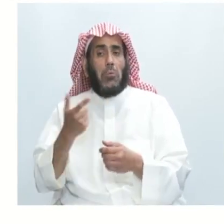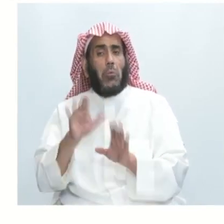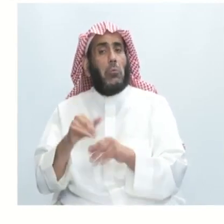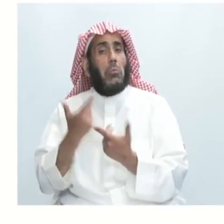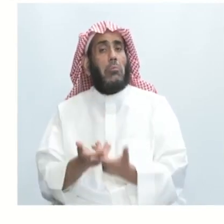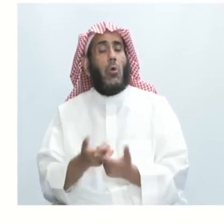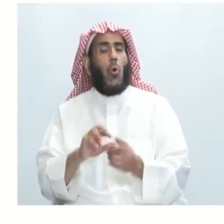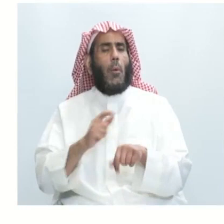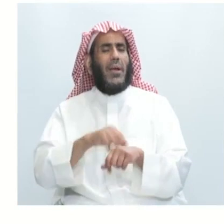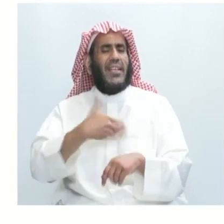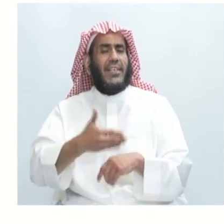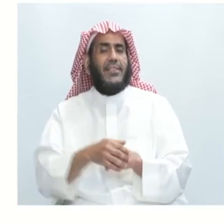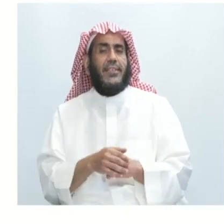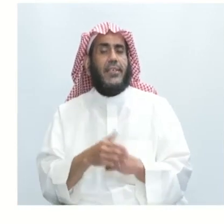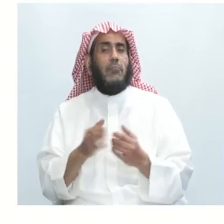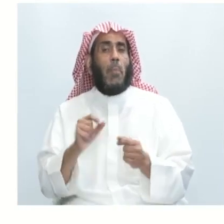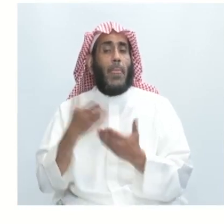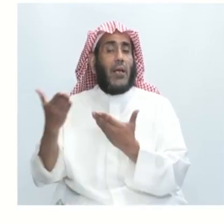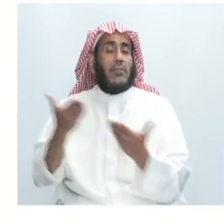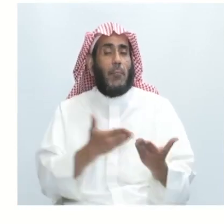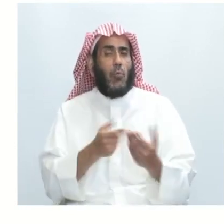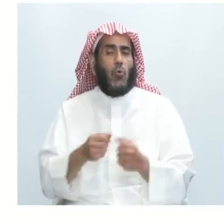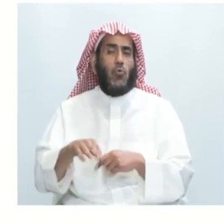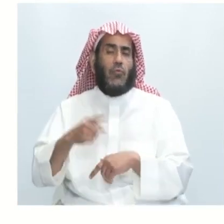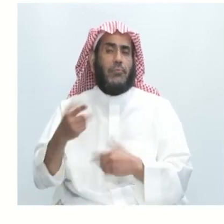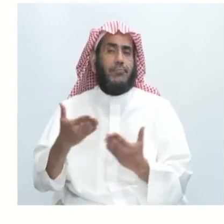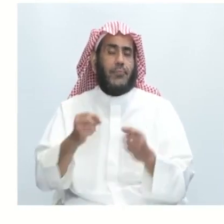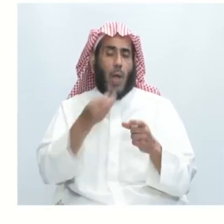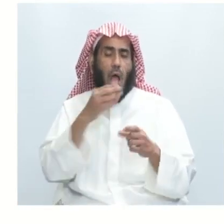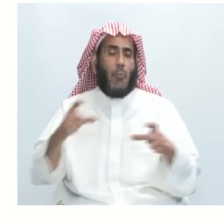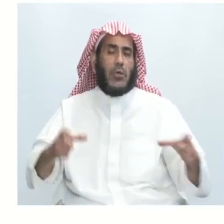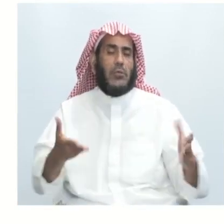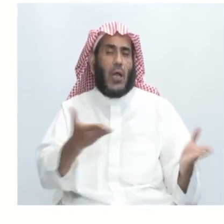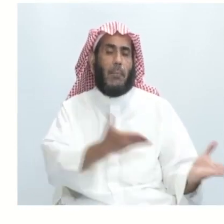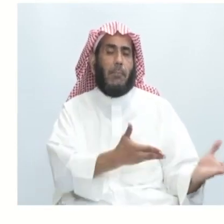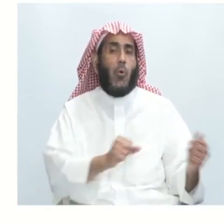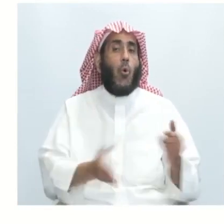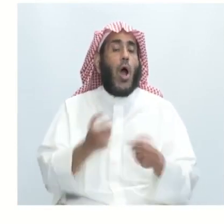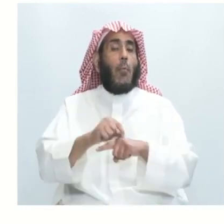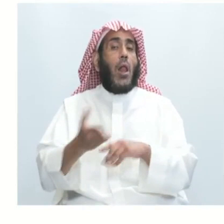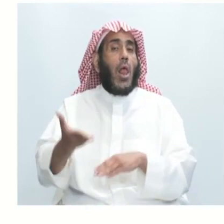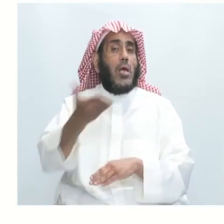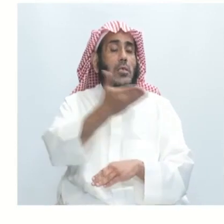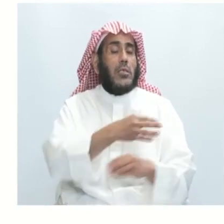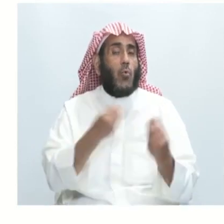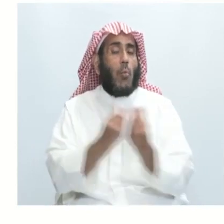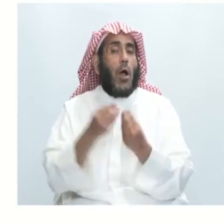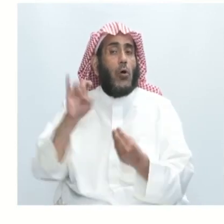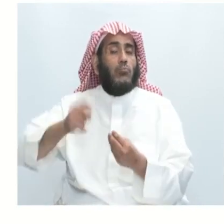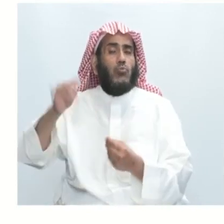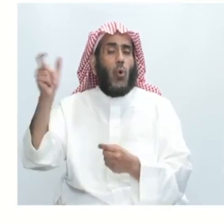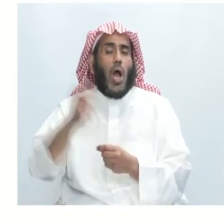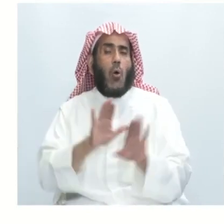الى وجوده وبعد قليل دعى صاحب الوليمه ضيوفه الى تناول الطعام فقام الناس ومعهم جحا